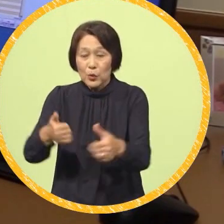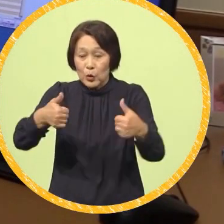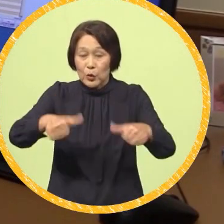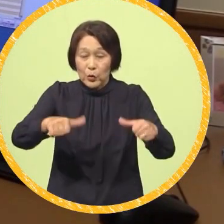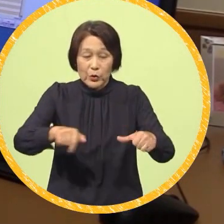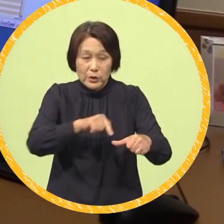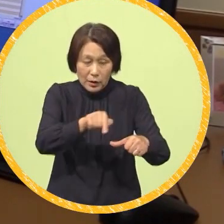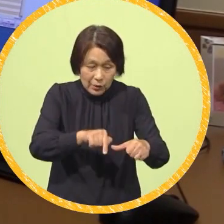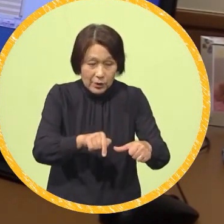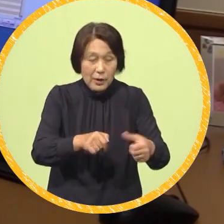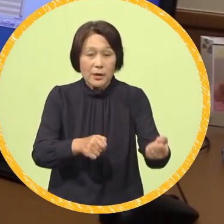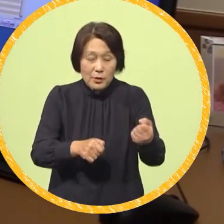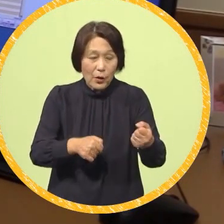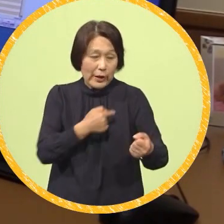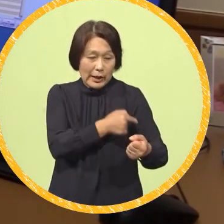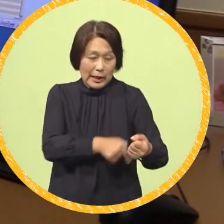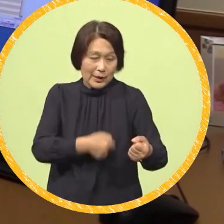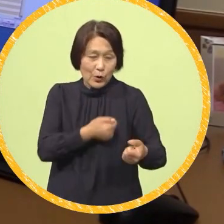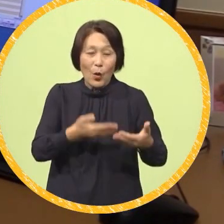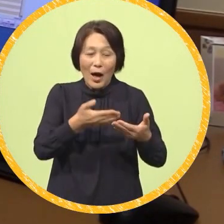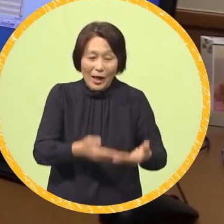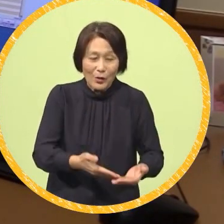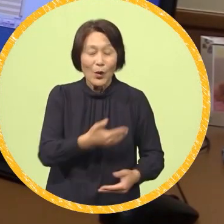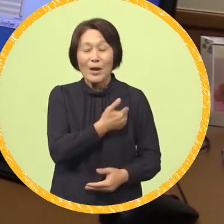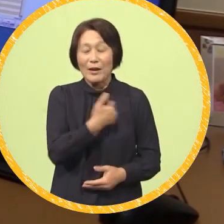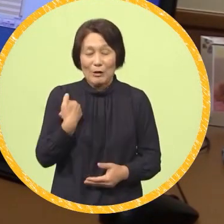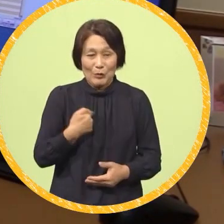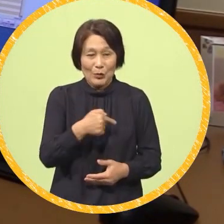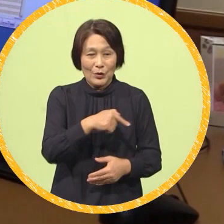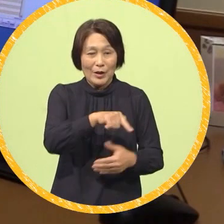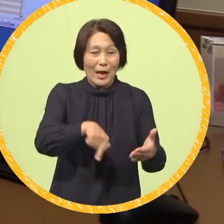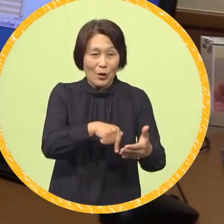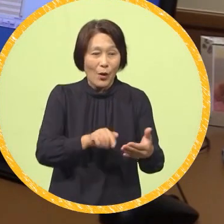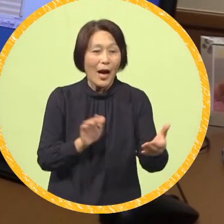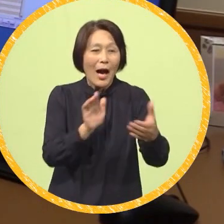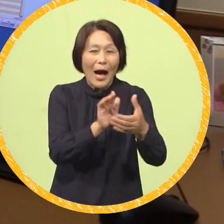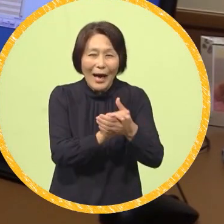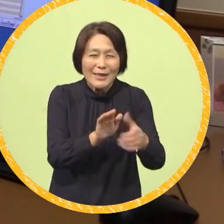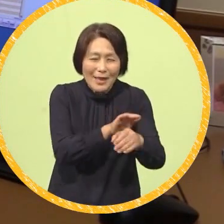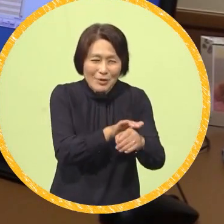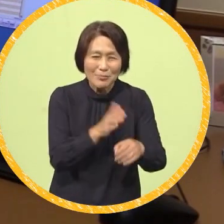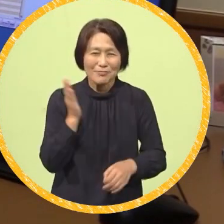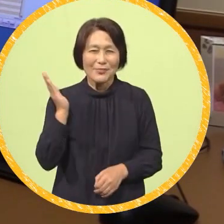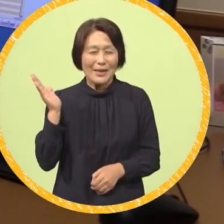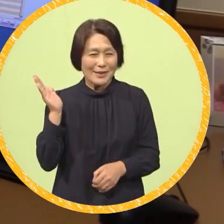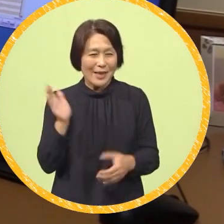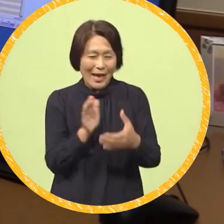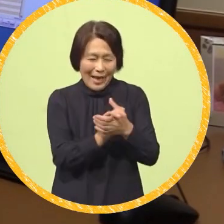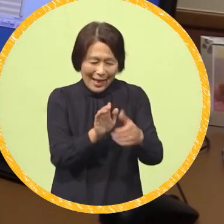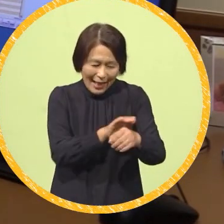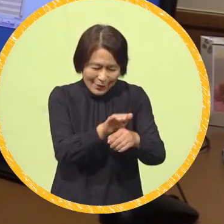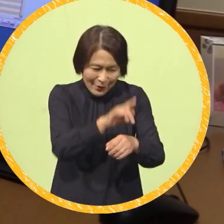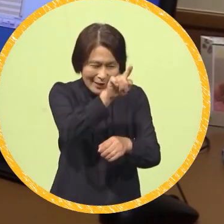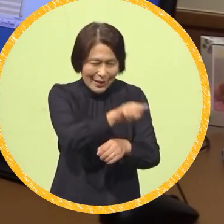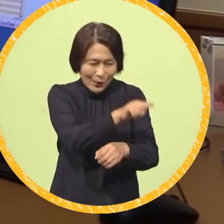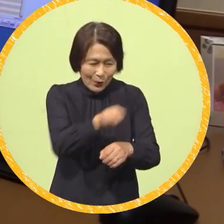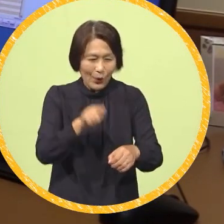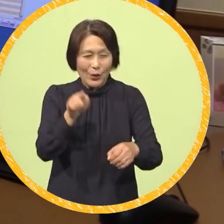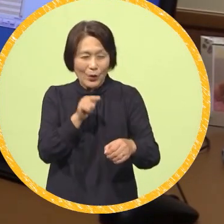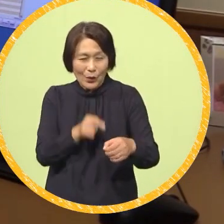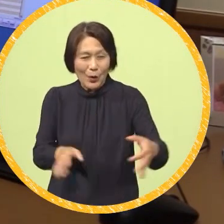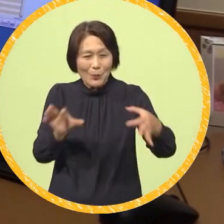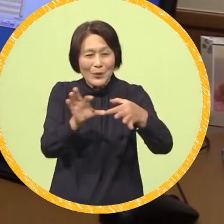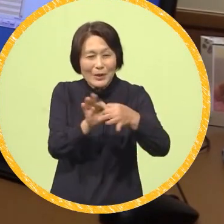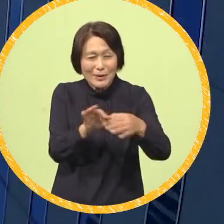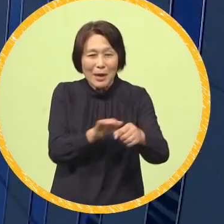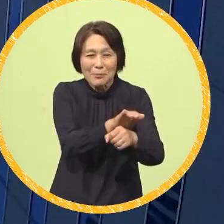い強力な、そういう感情の安定作用があるものが愛着なんです。愛着というのはまさに人と人とのこの絆なん